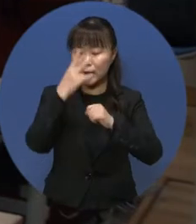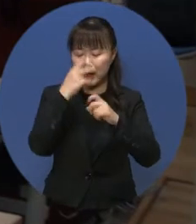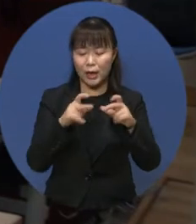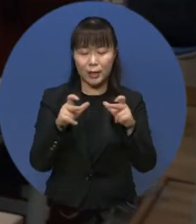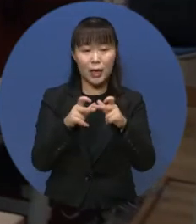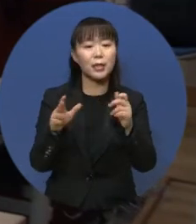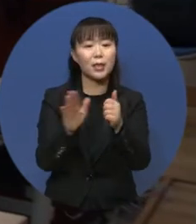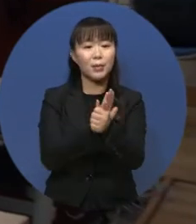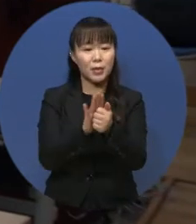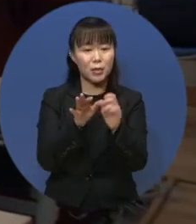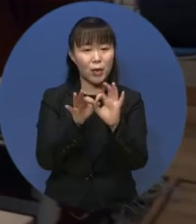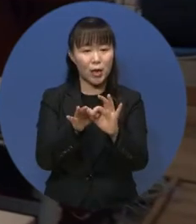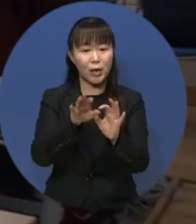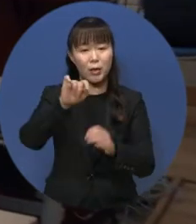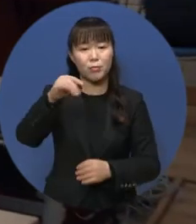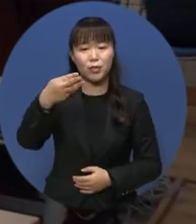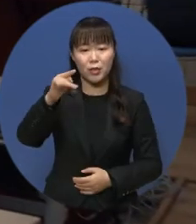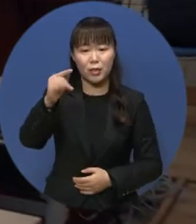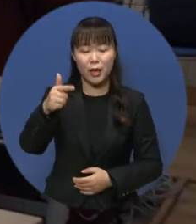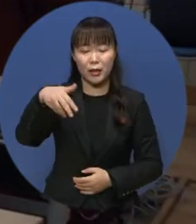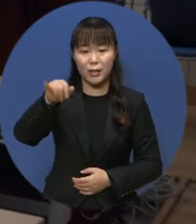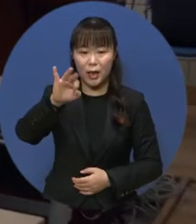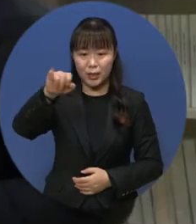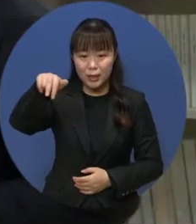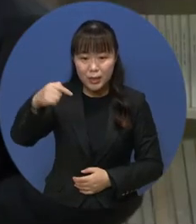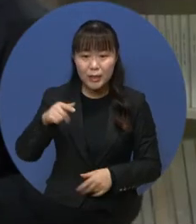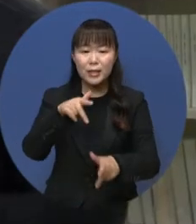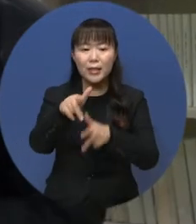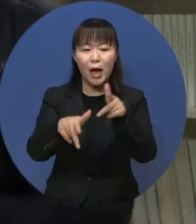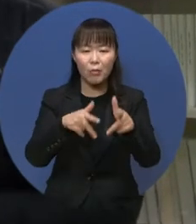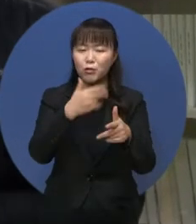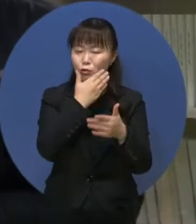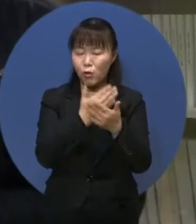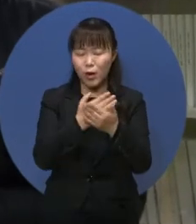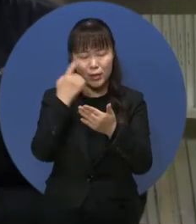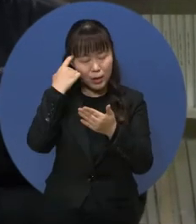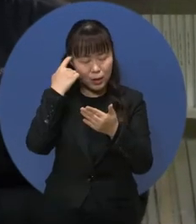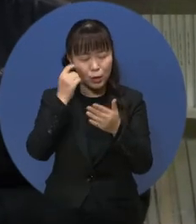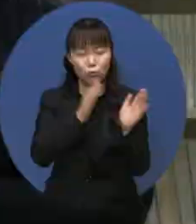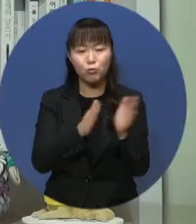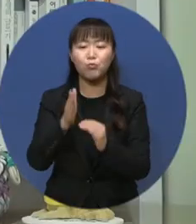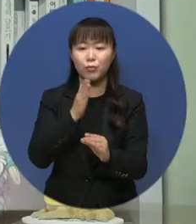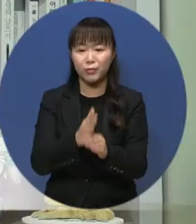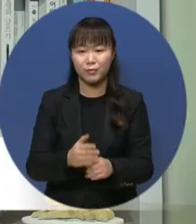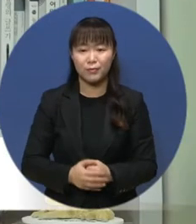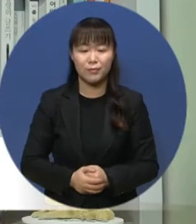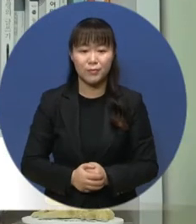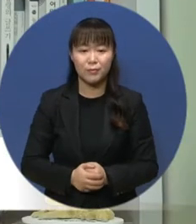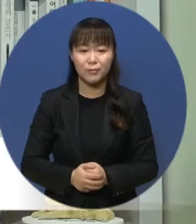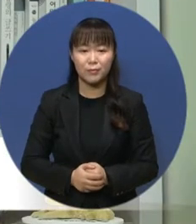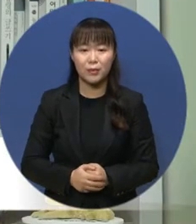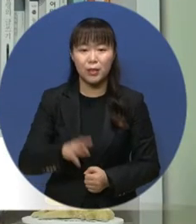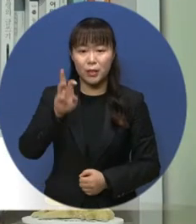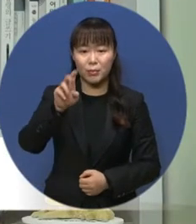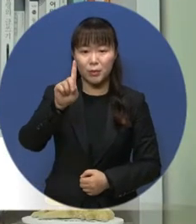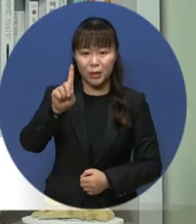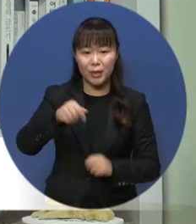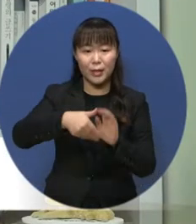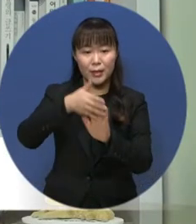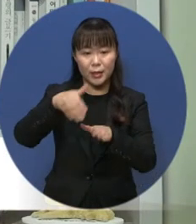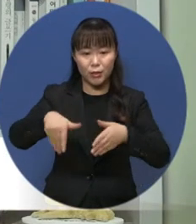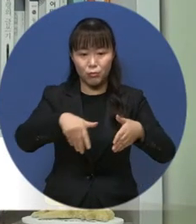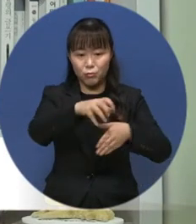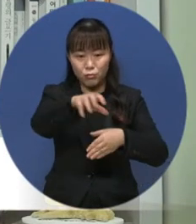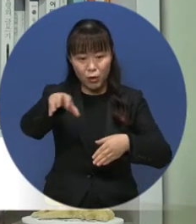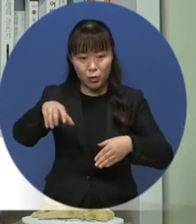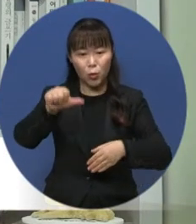시각장애인 서비스의 프랜차이즈 사업을 핵심 사업으로 준비하고 있다고 합니다. 31개 시군에